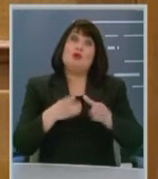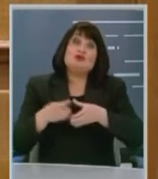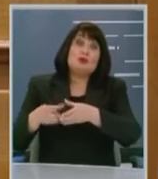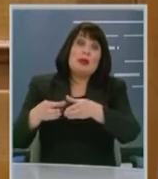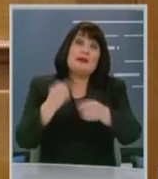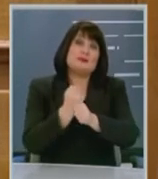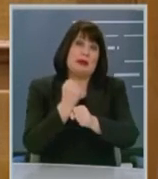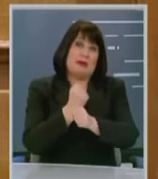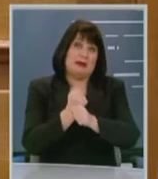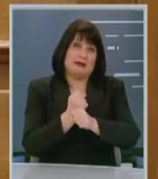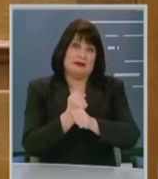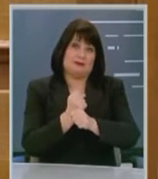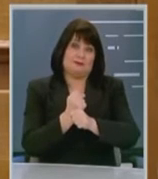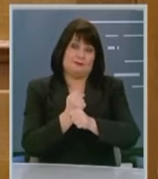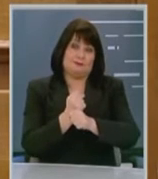μας.